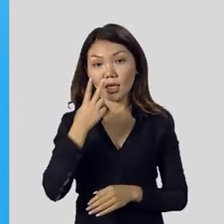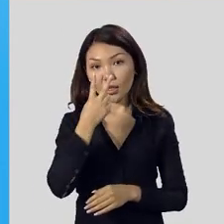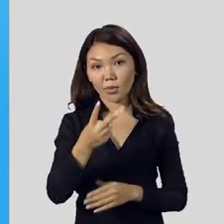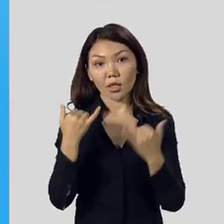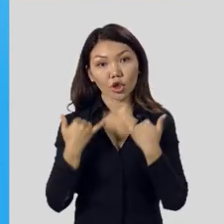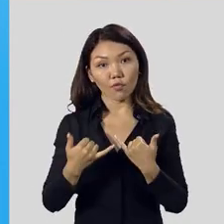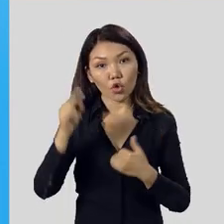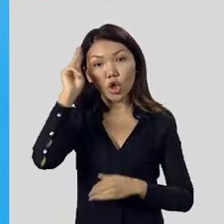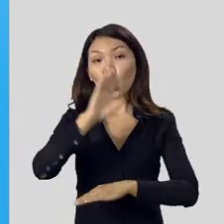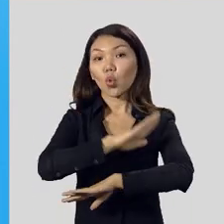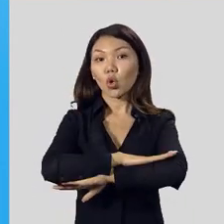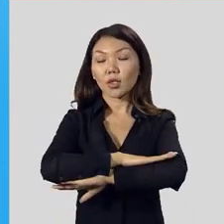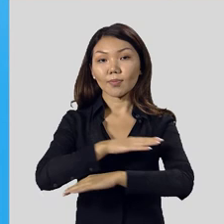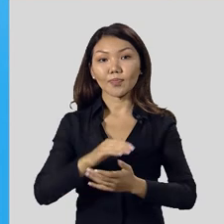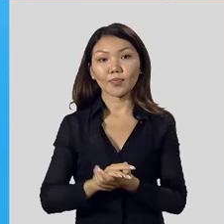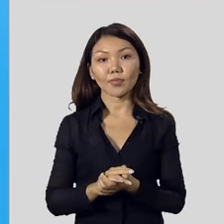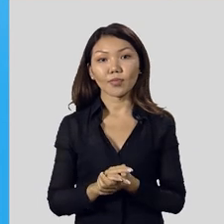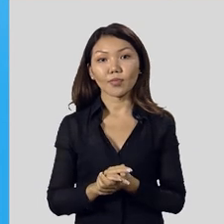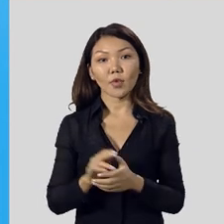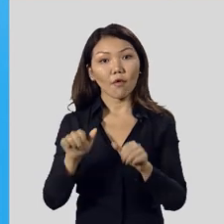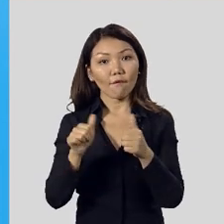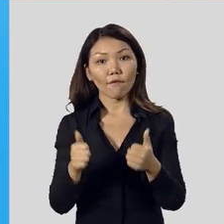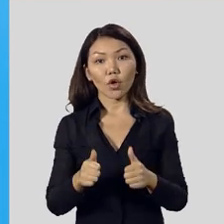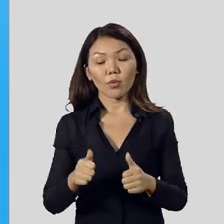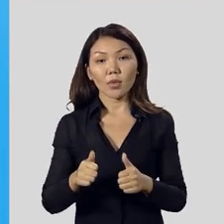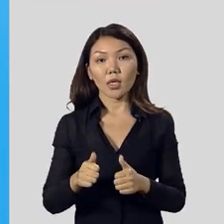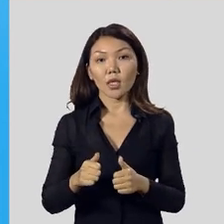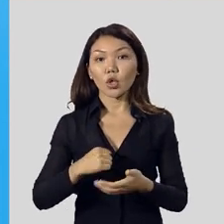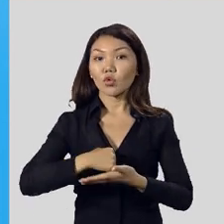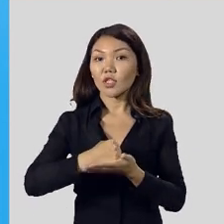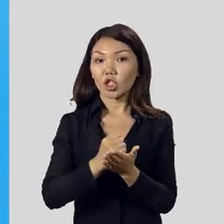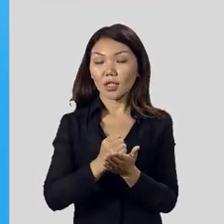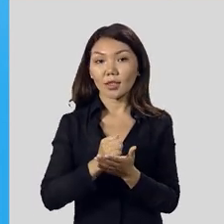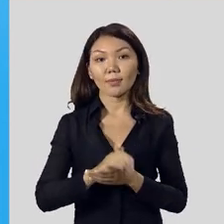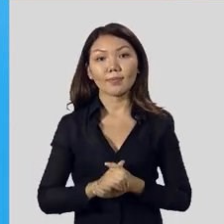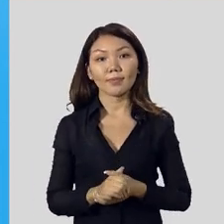рассмотрели сегодня на уроке в форме тезисов, утверждений.